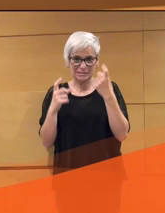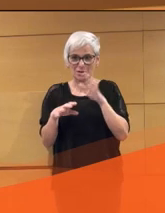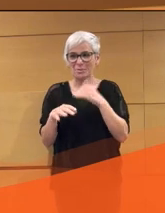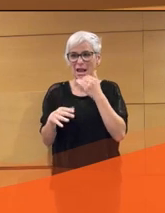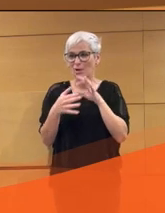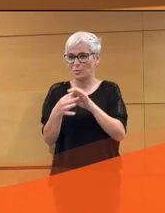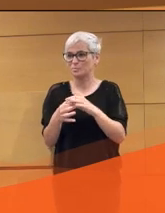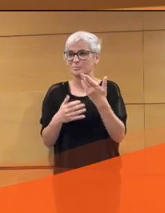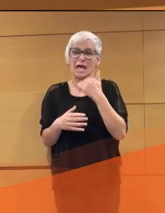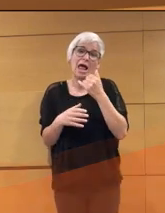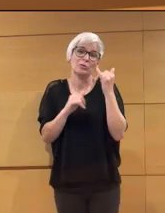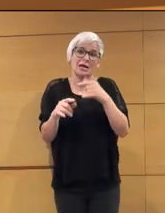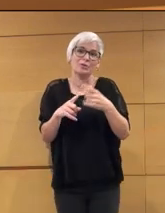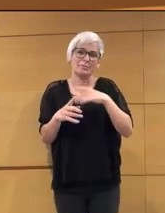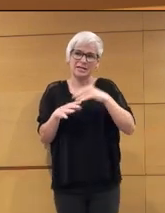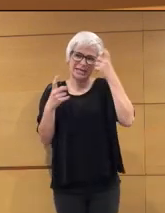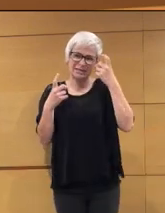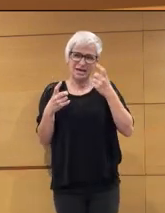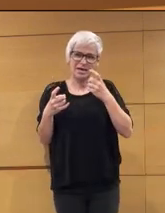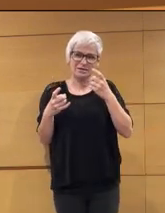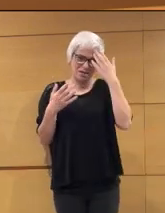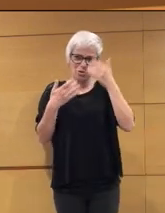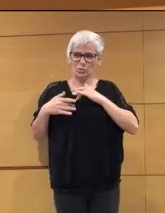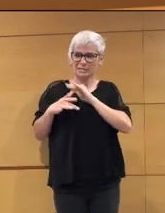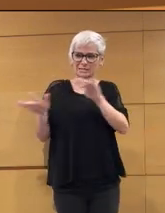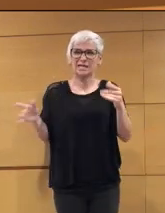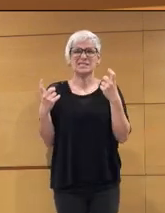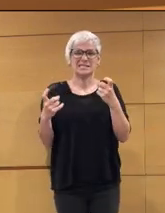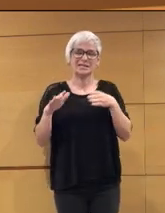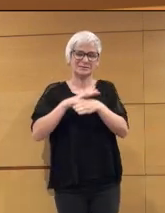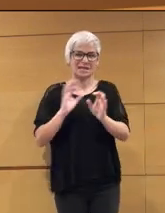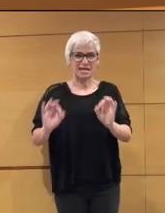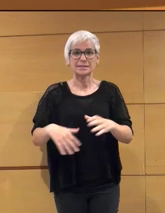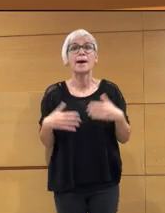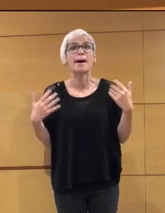cosa per intentar conscienciar de la necessitat de l'accessibilitat.